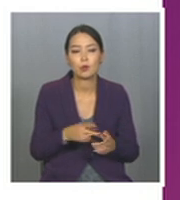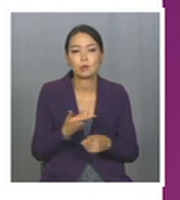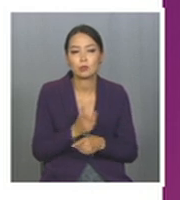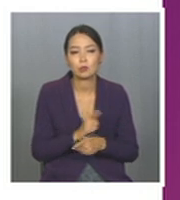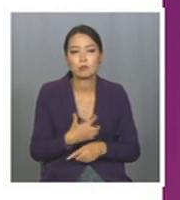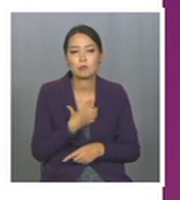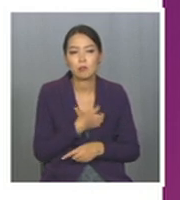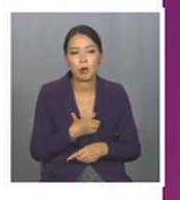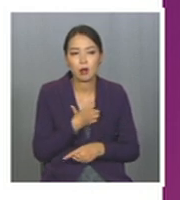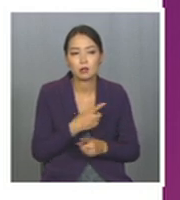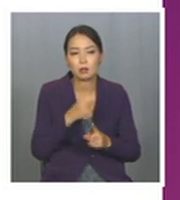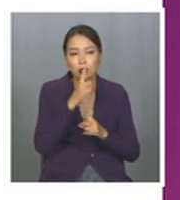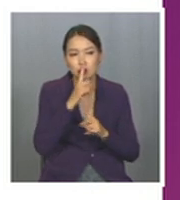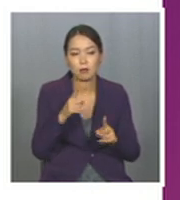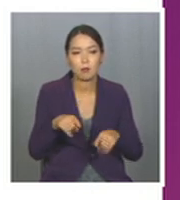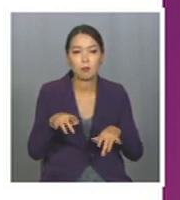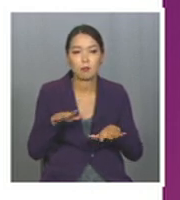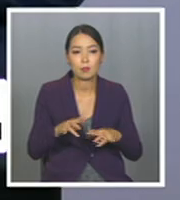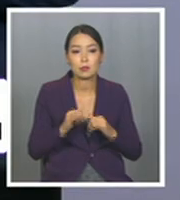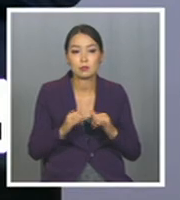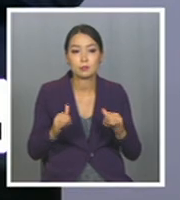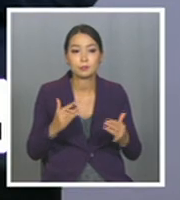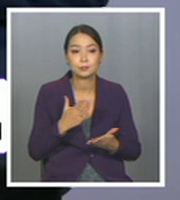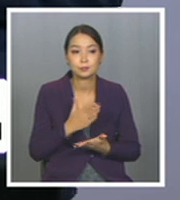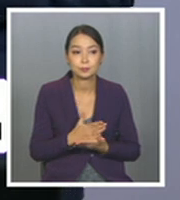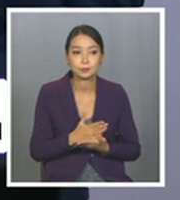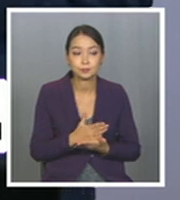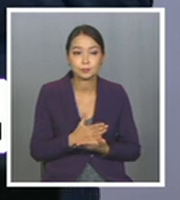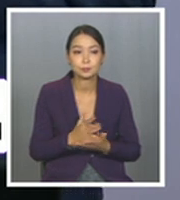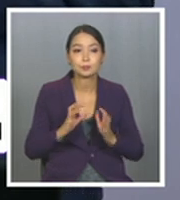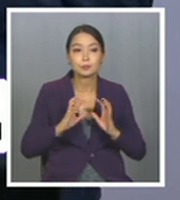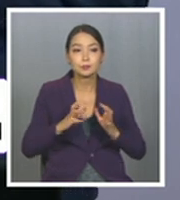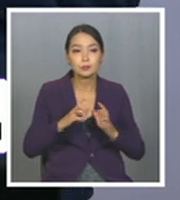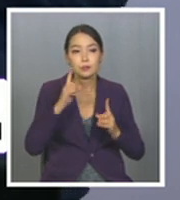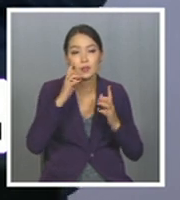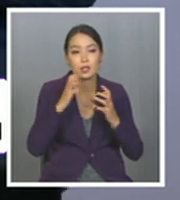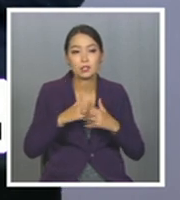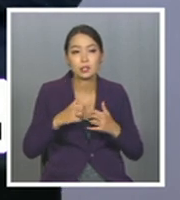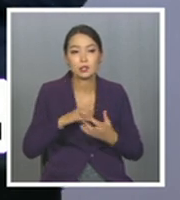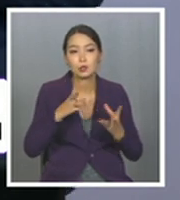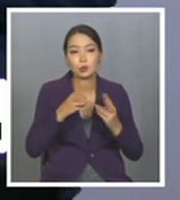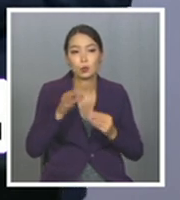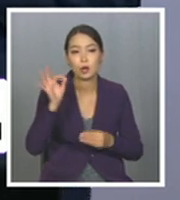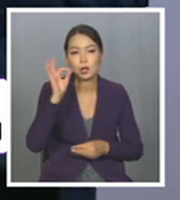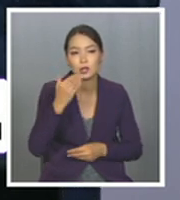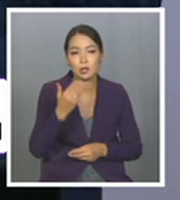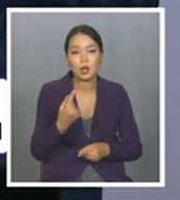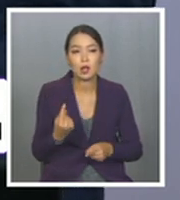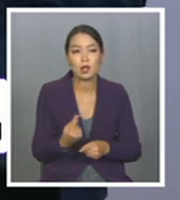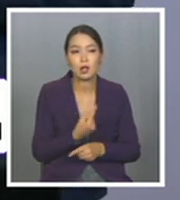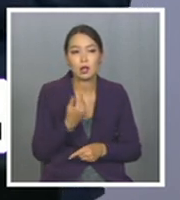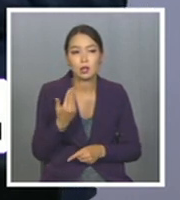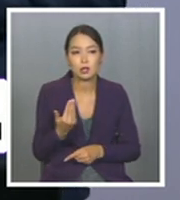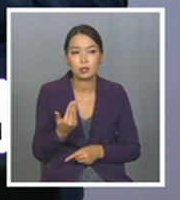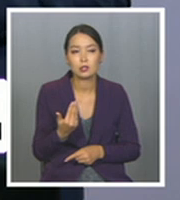көшудегі маңызын ерекше атап көрсетті. Географиялық зерттеулер туралы алғашқы